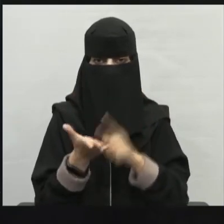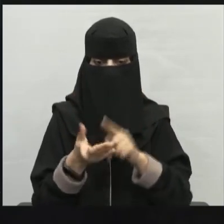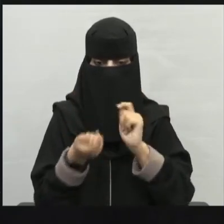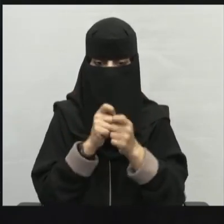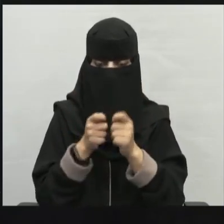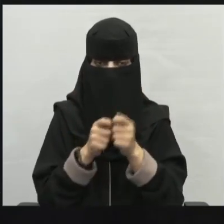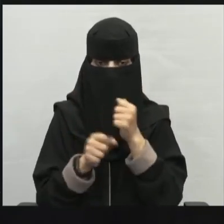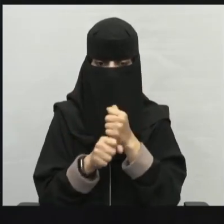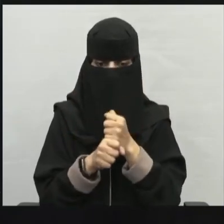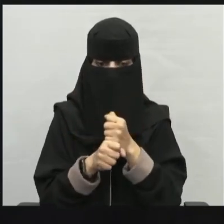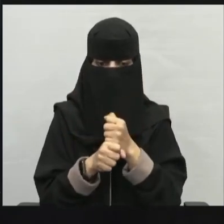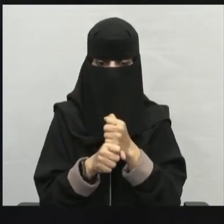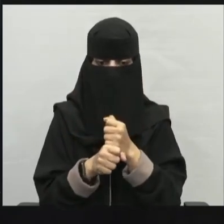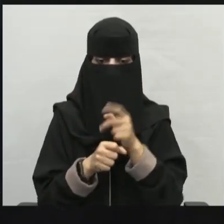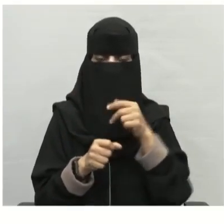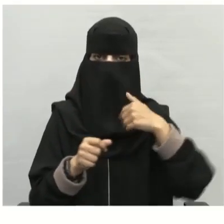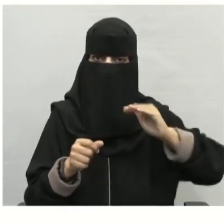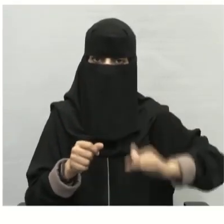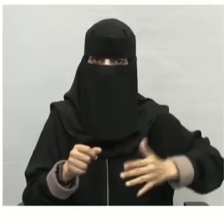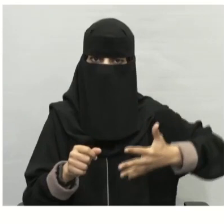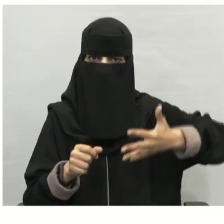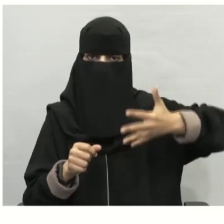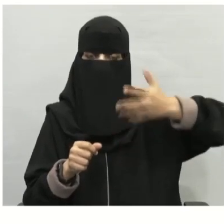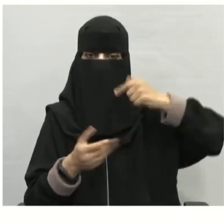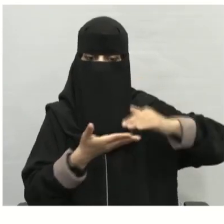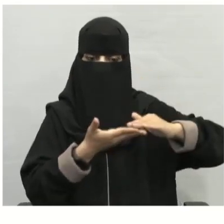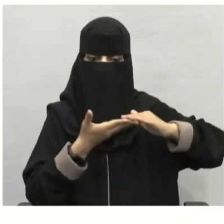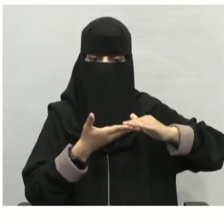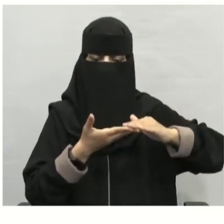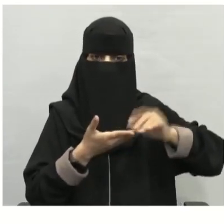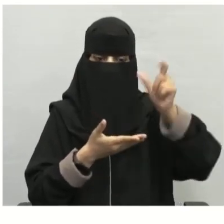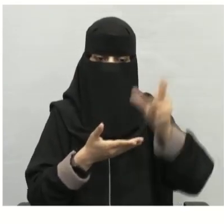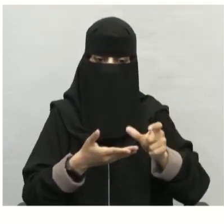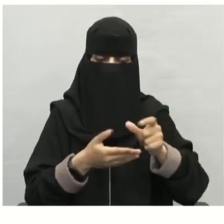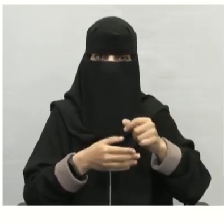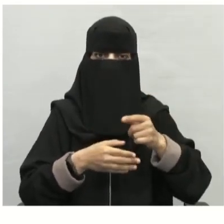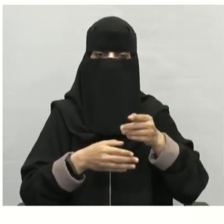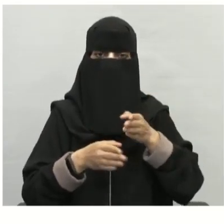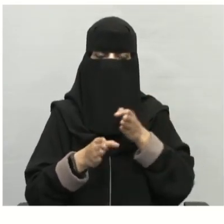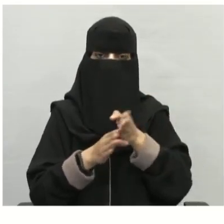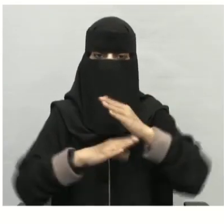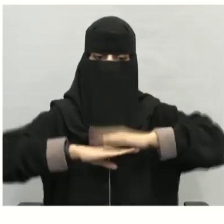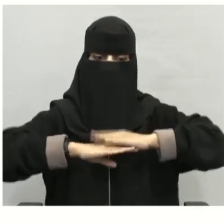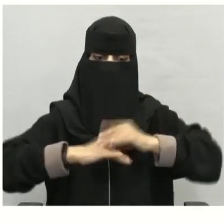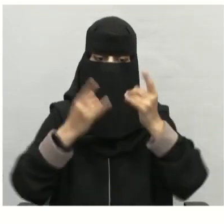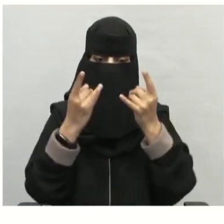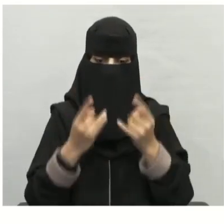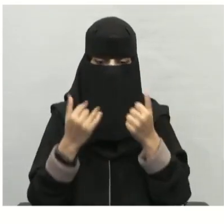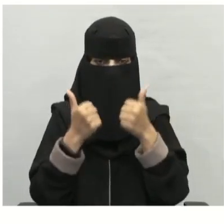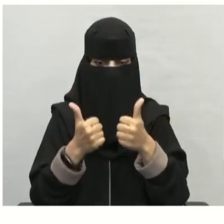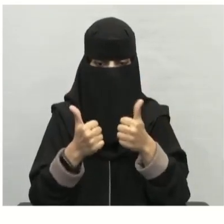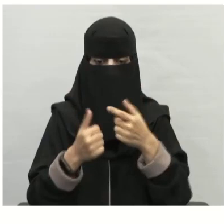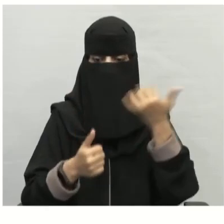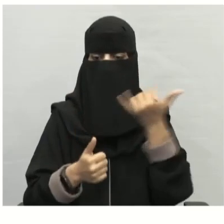اكون هذه العادات الجيده منذ الصغر لاساعد الفرد على السلوك الصحي السليم ايضا